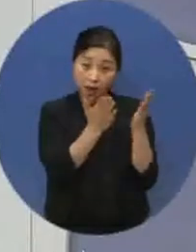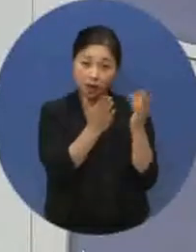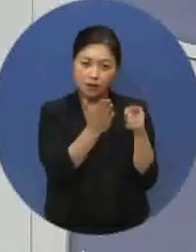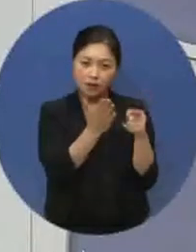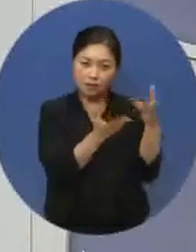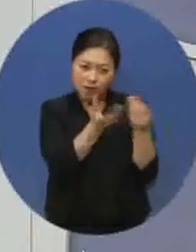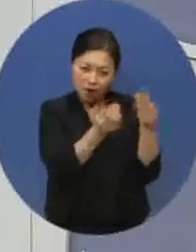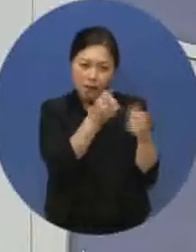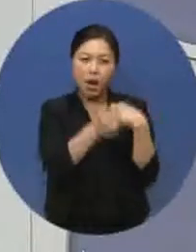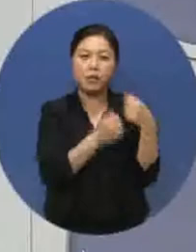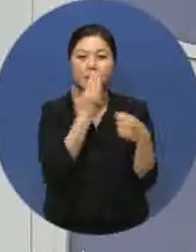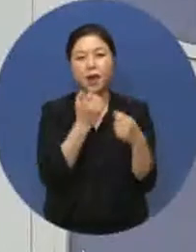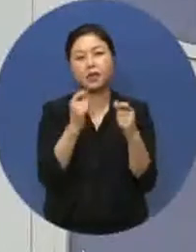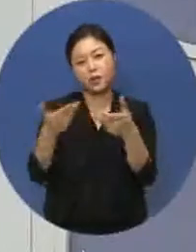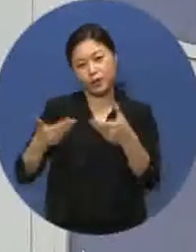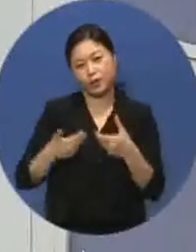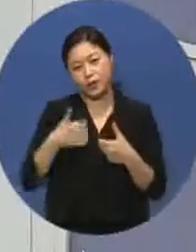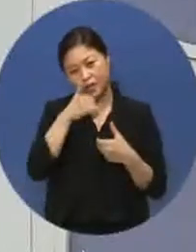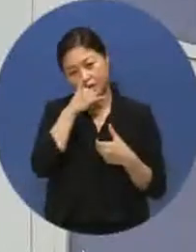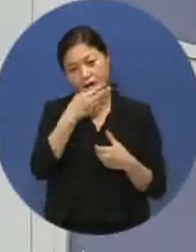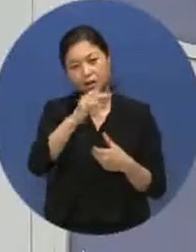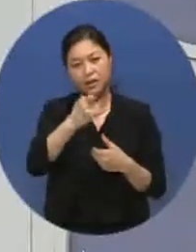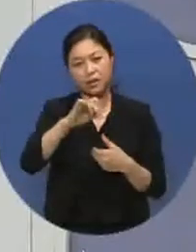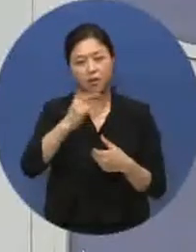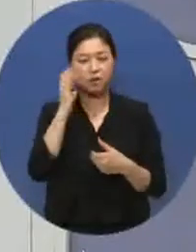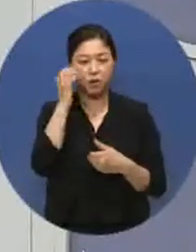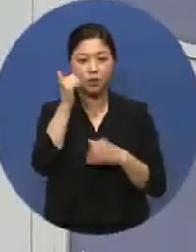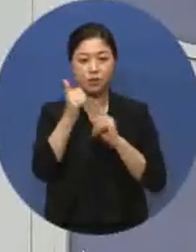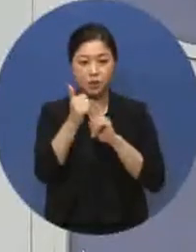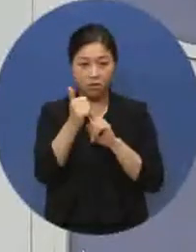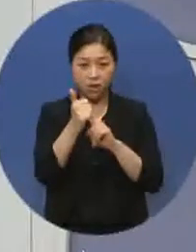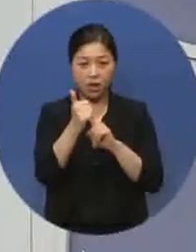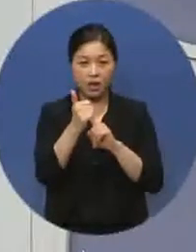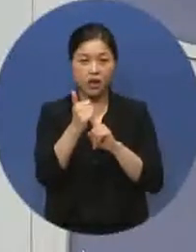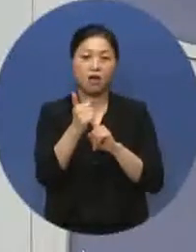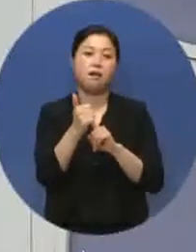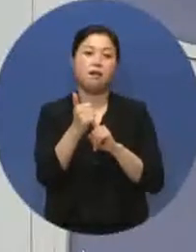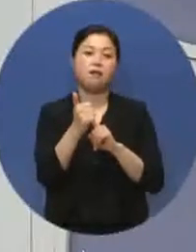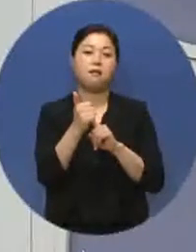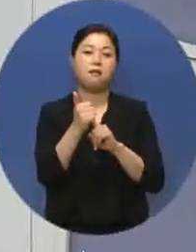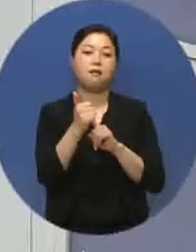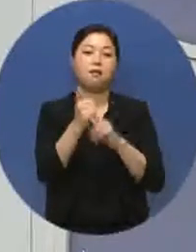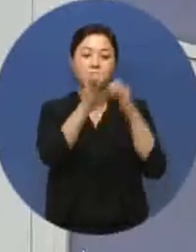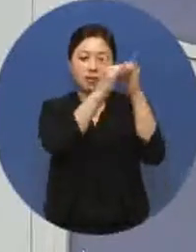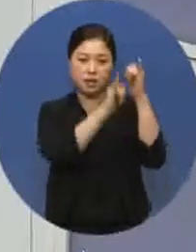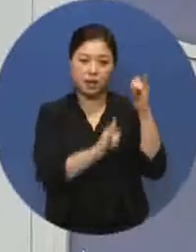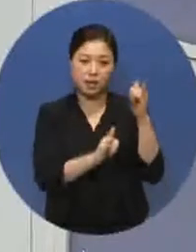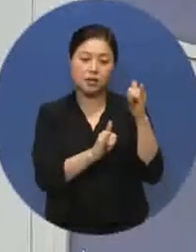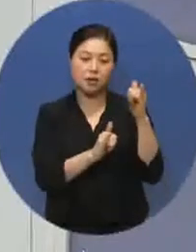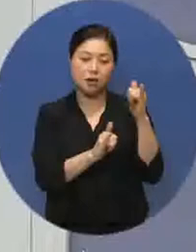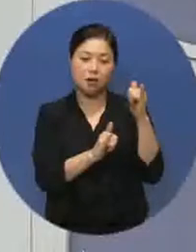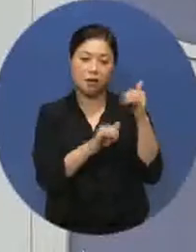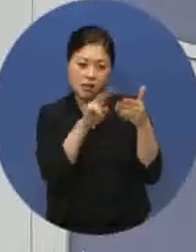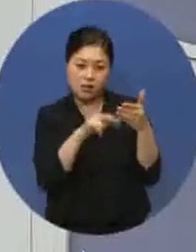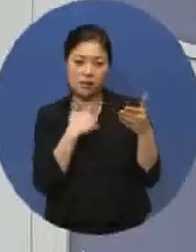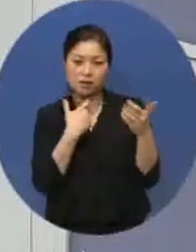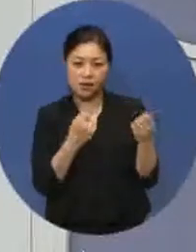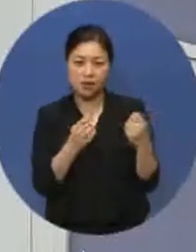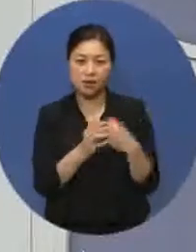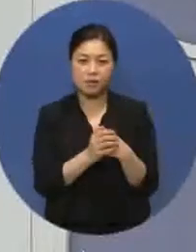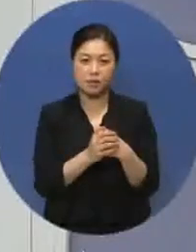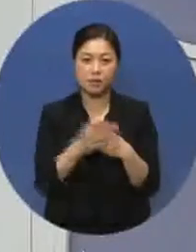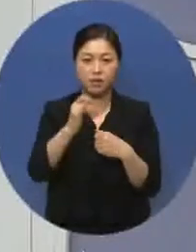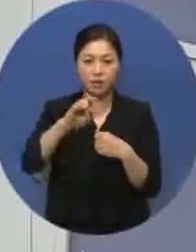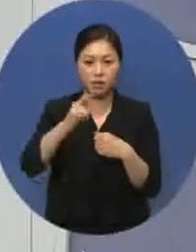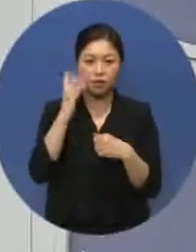있었는데 그때 링컨 대통령의 전기를 제가 책을 빌려봤는데요. 보통 링컨 대통령의 이야기는 대통령이 된 다음에